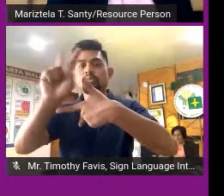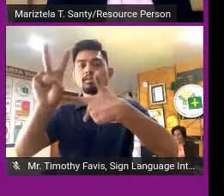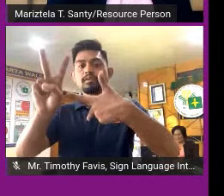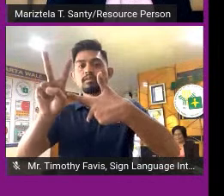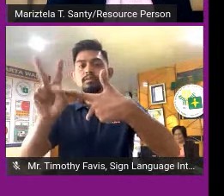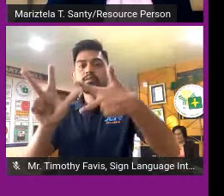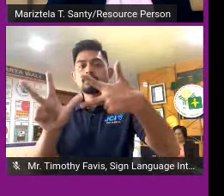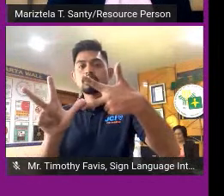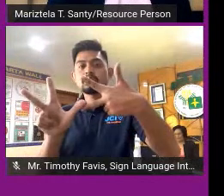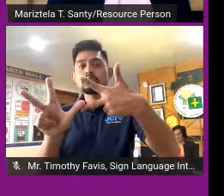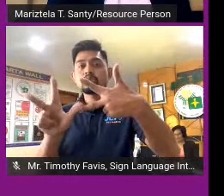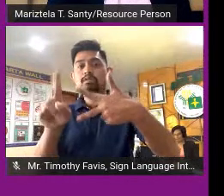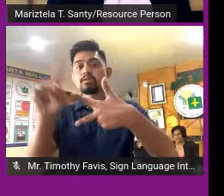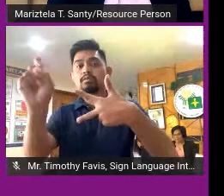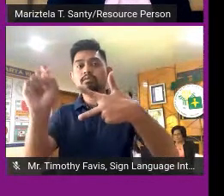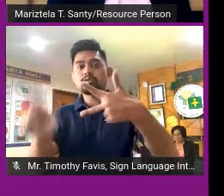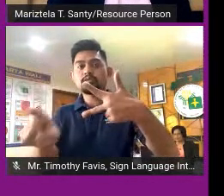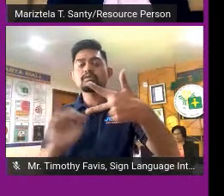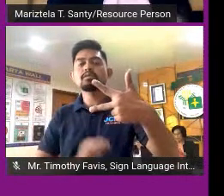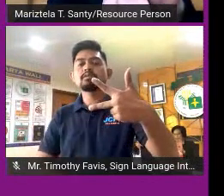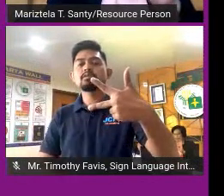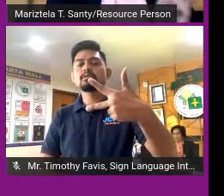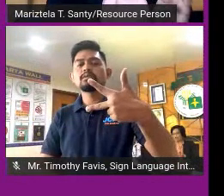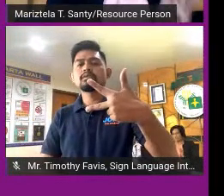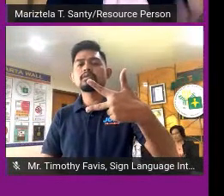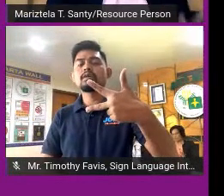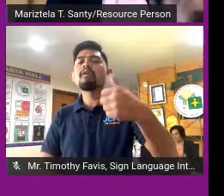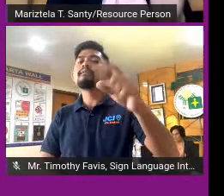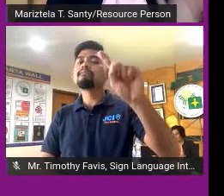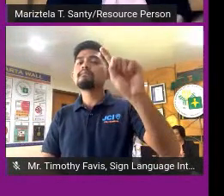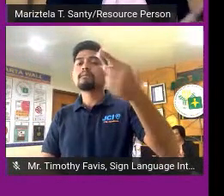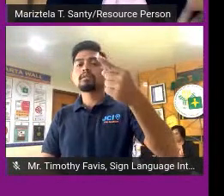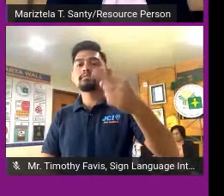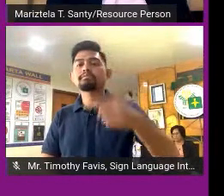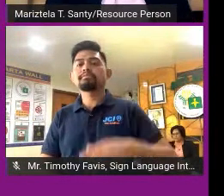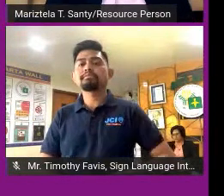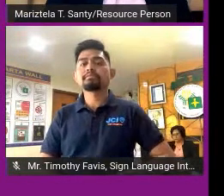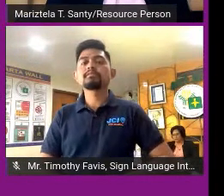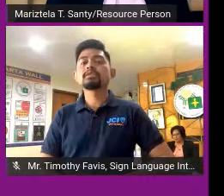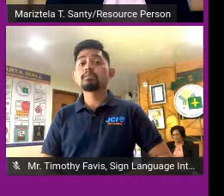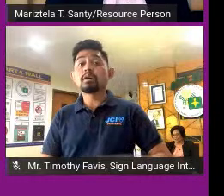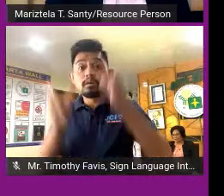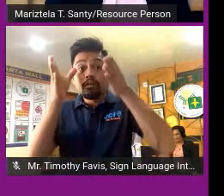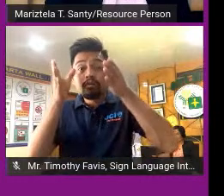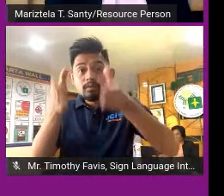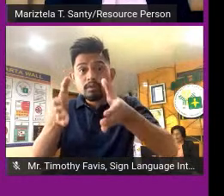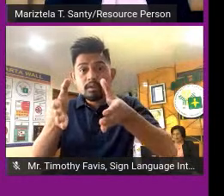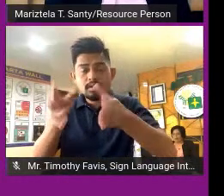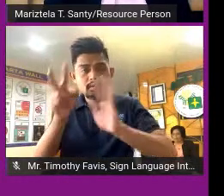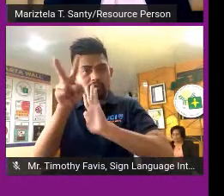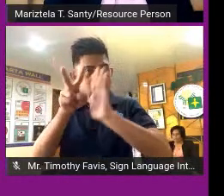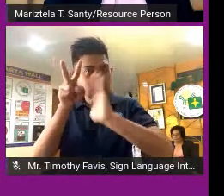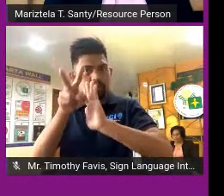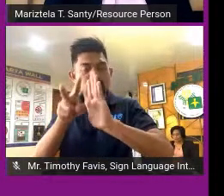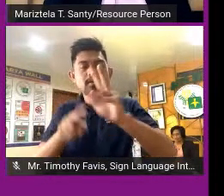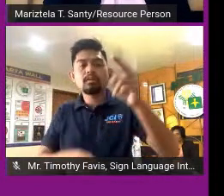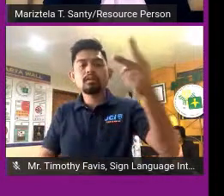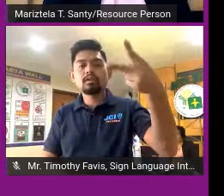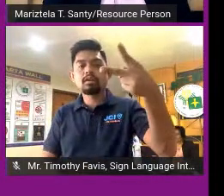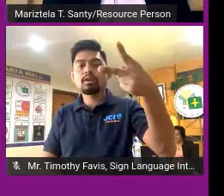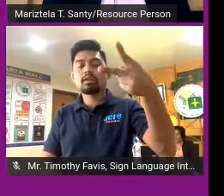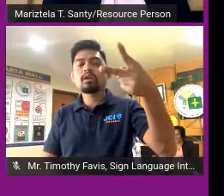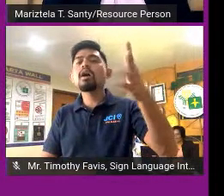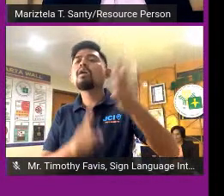ang kalagayan na dahil makatulungan doon sa video? Ano po? We will concentrate on the video. Pangalawa pong